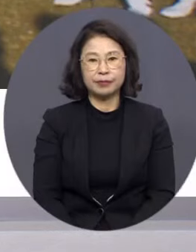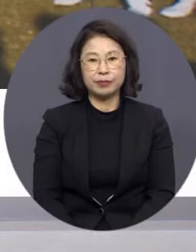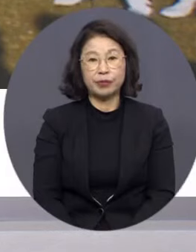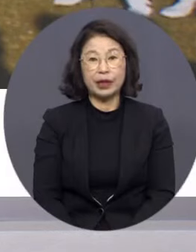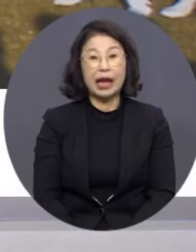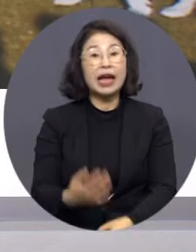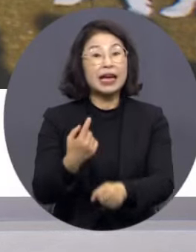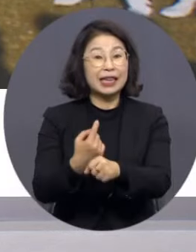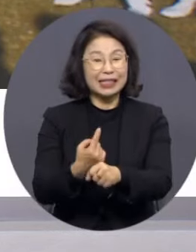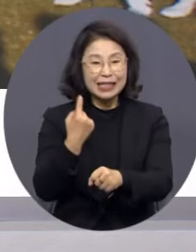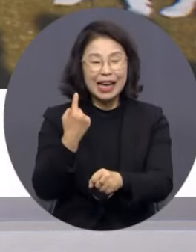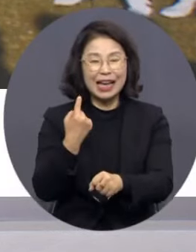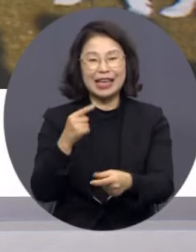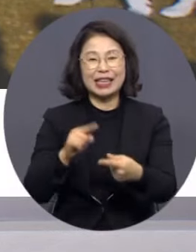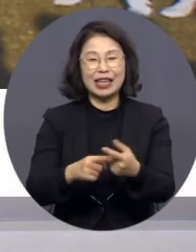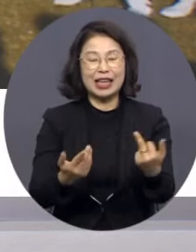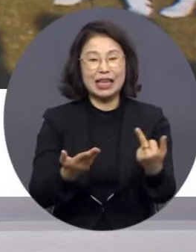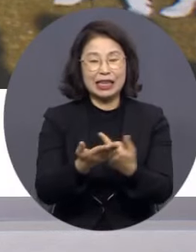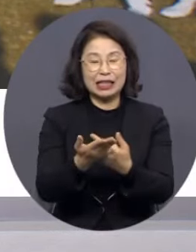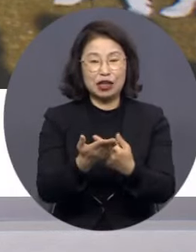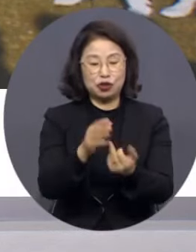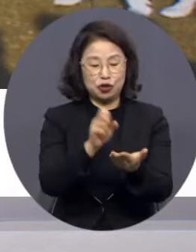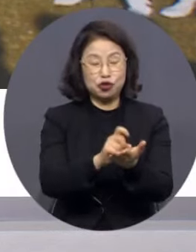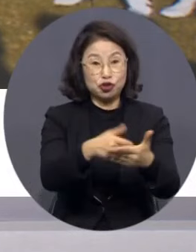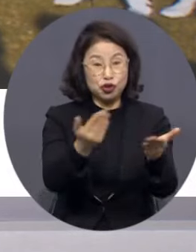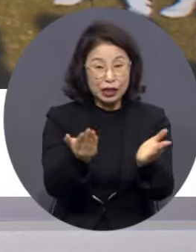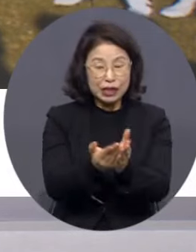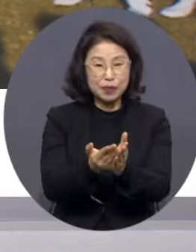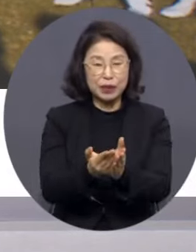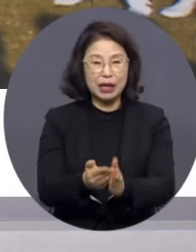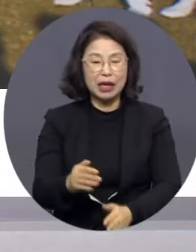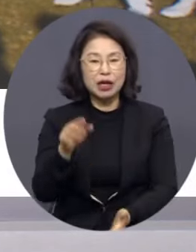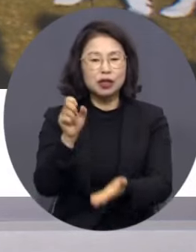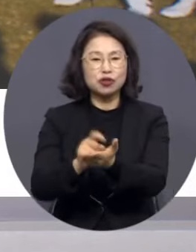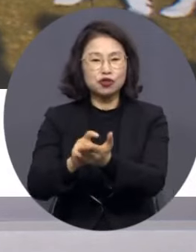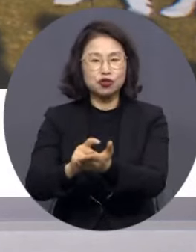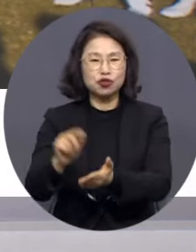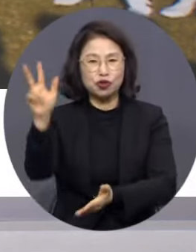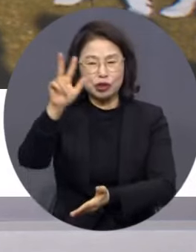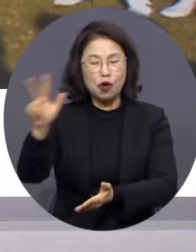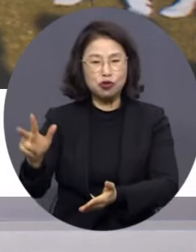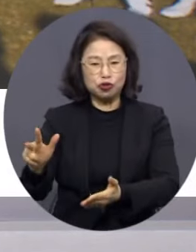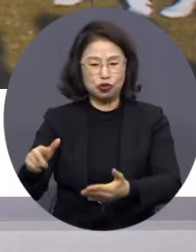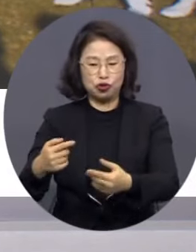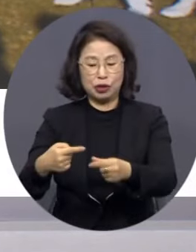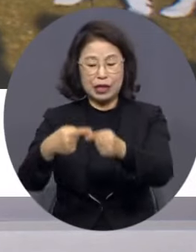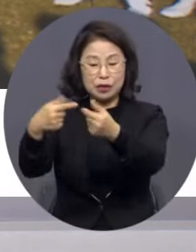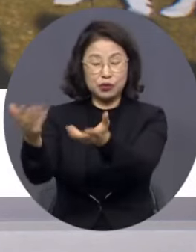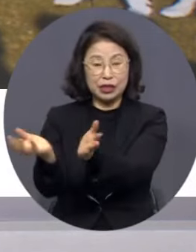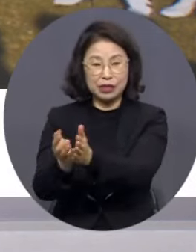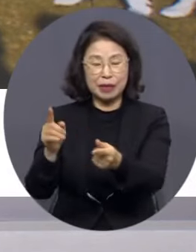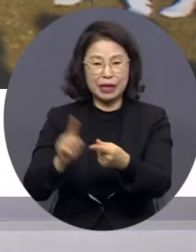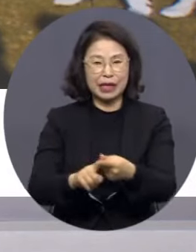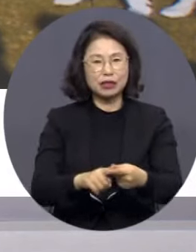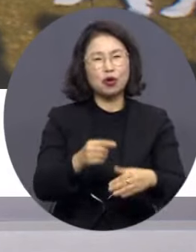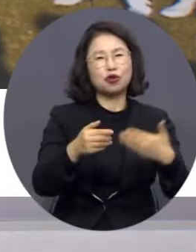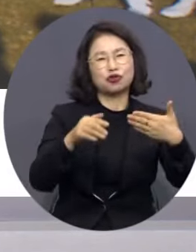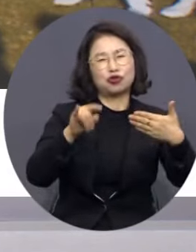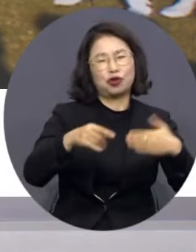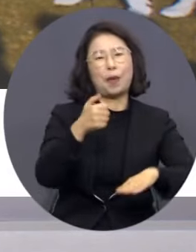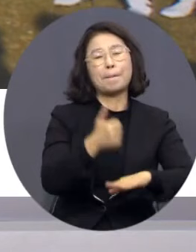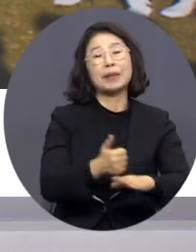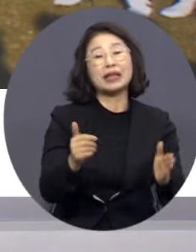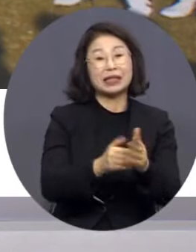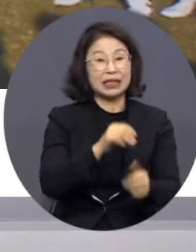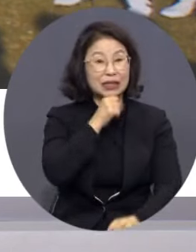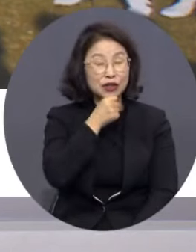지난 시즌을 K리그 1 12개 팀 가운데 9위라는 부진한 성적으로 마감한 제주 유나이티드가 신인 감독을